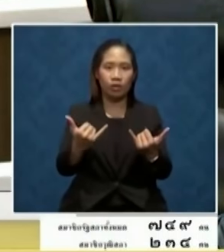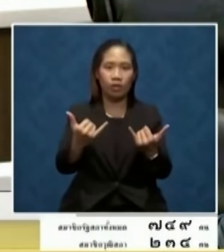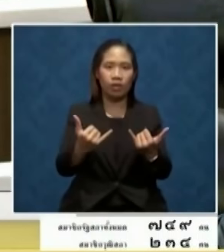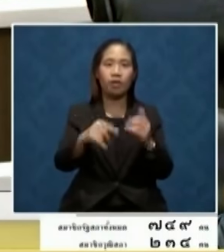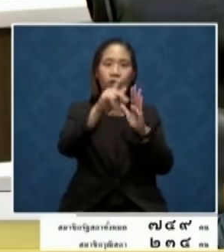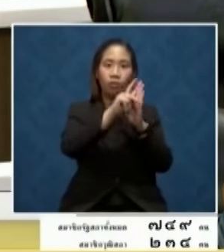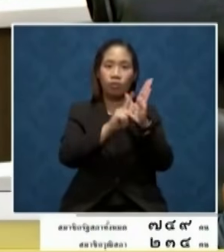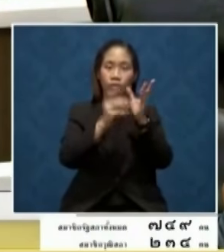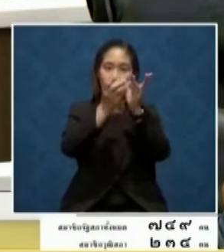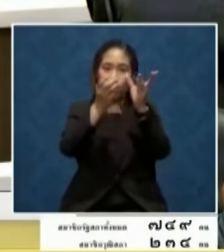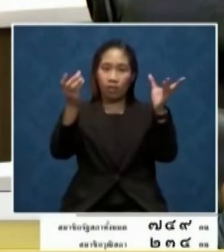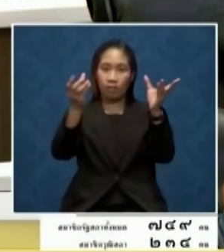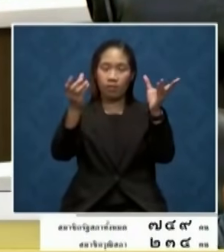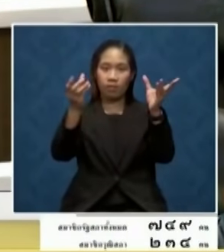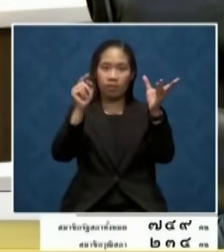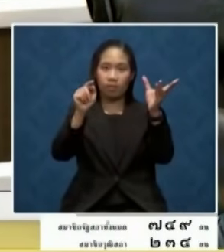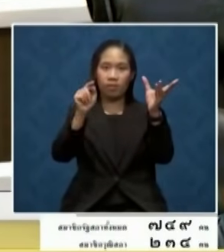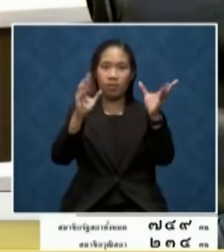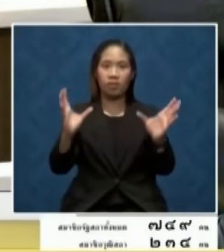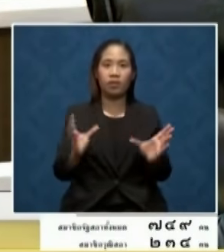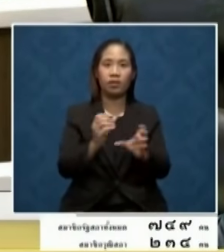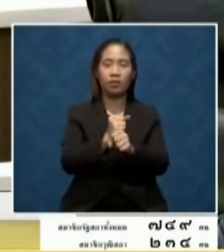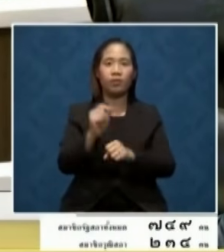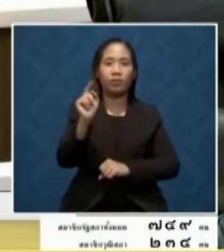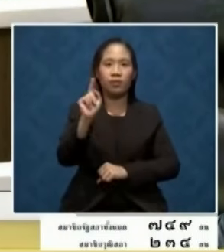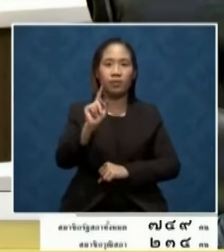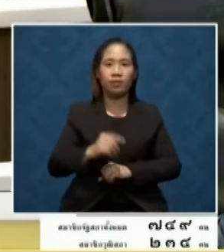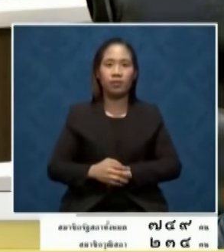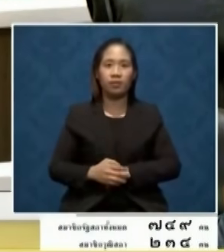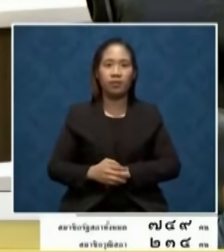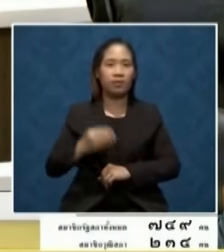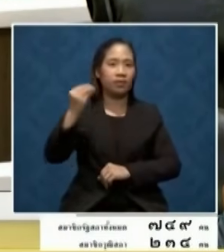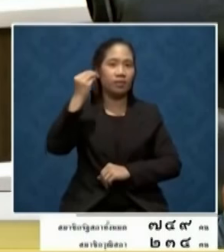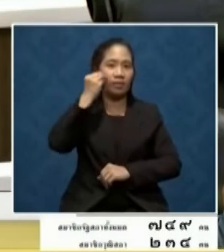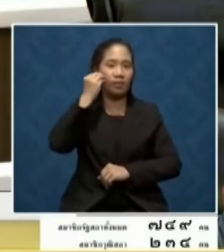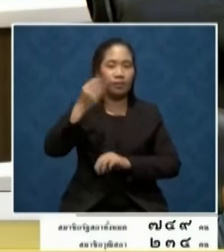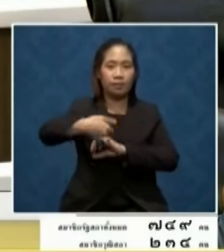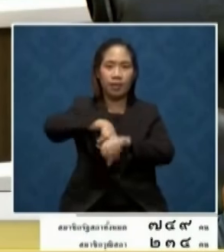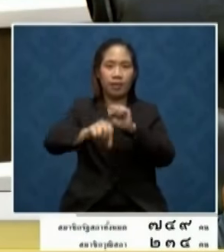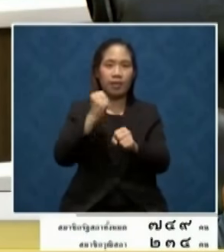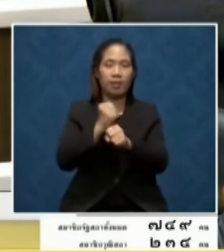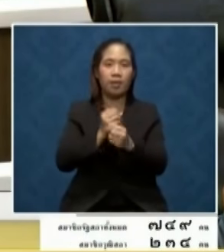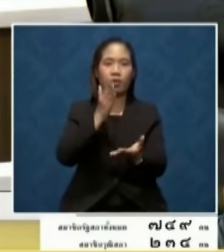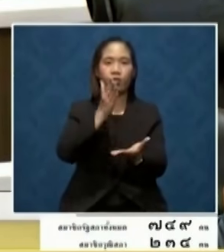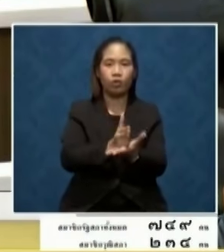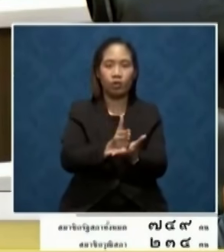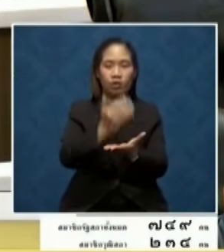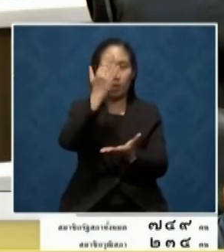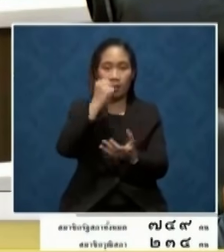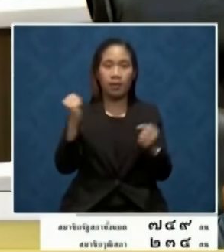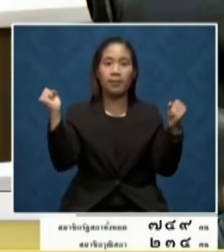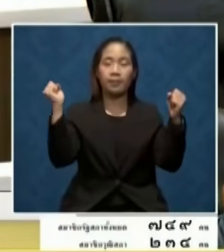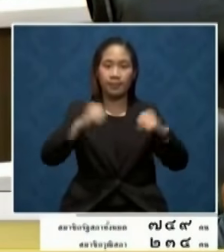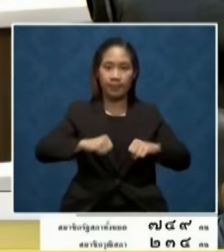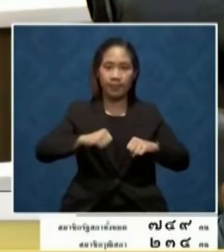านประธานอ่านละแล้วคุณธนาธรเดินออกไปรอบนี้รอกันอยู่เป็นอึดใจเหมือนกันแต่หลังจากนั้นค่ะคุณผู้ชมท่านประธานยังไม่ทันได้อ่านเอก